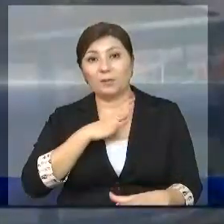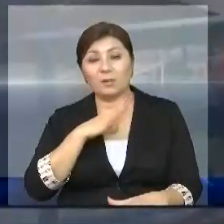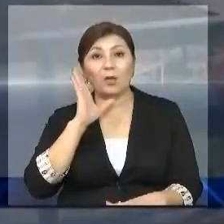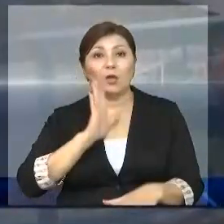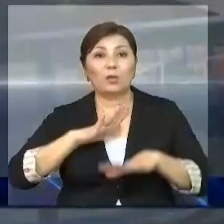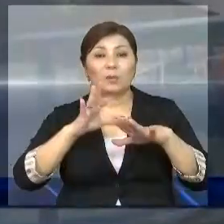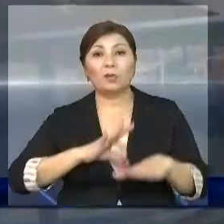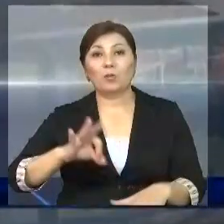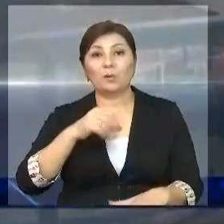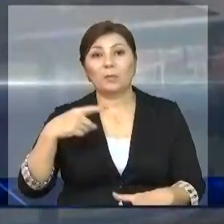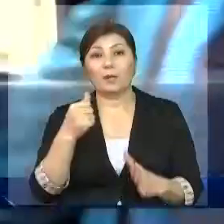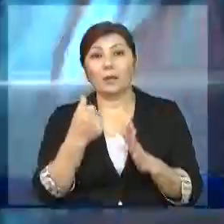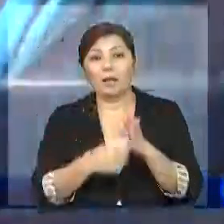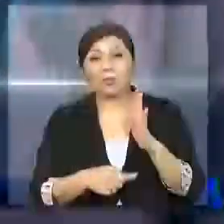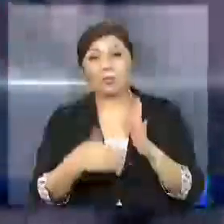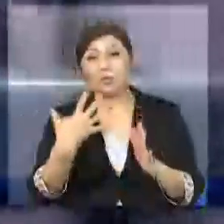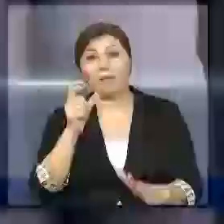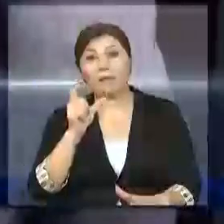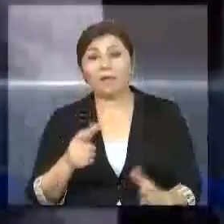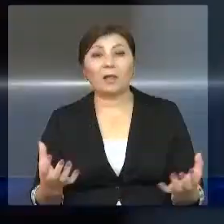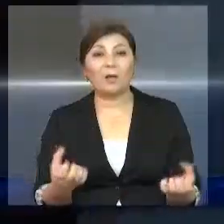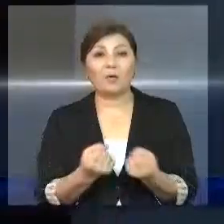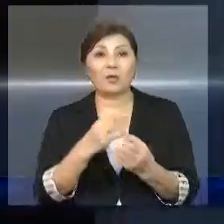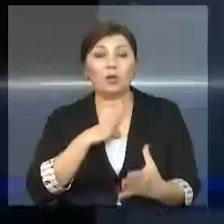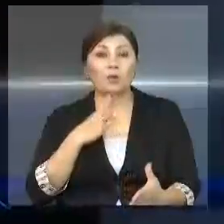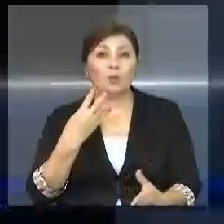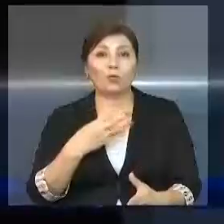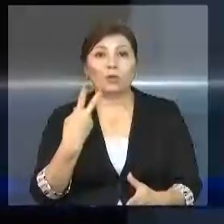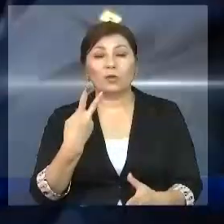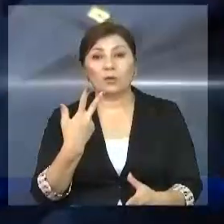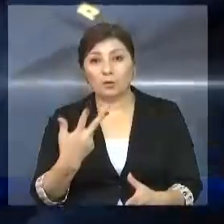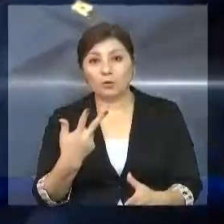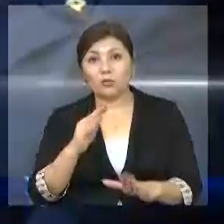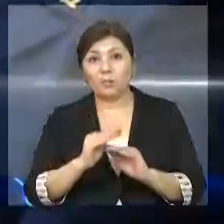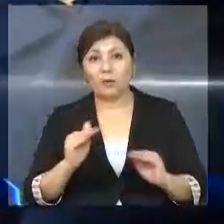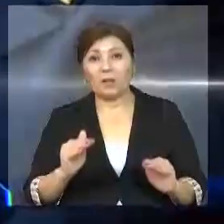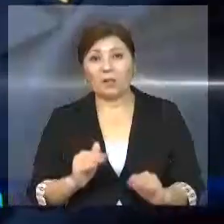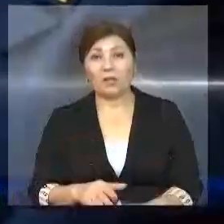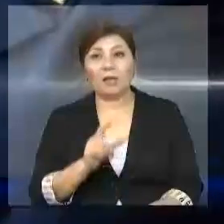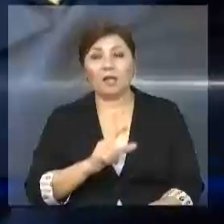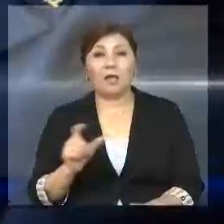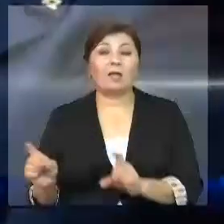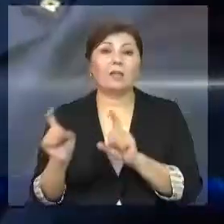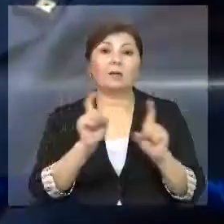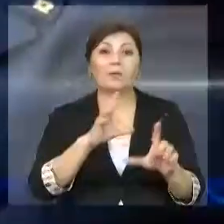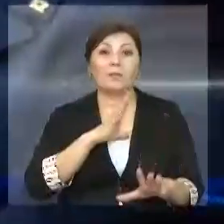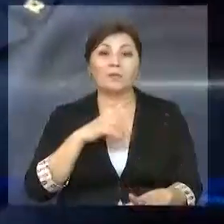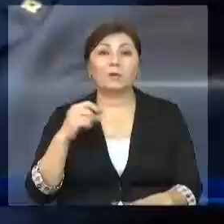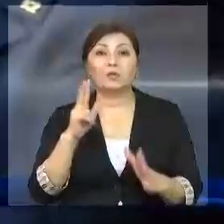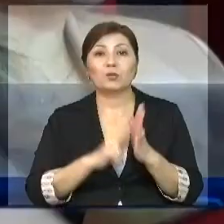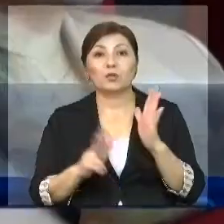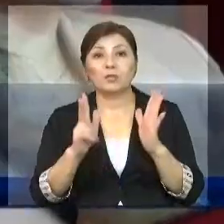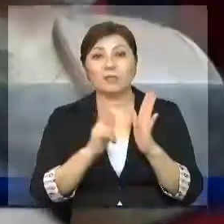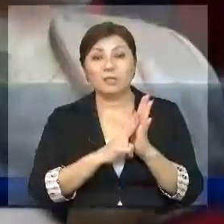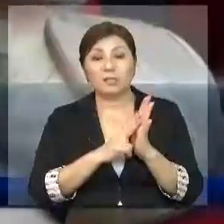кезінде облыста 1605 адам құтқарылды. Оның 43 бала, 1500-ден астам адам эвакуацияланды.